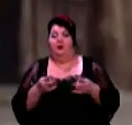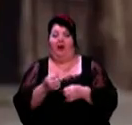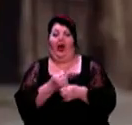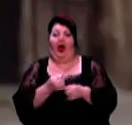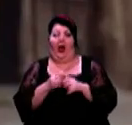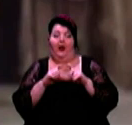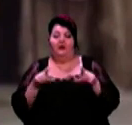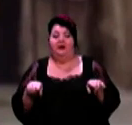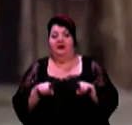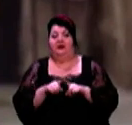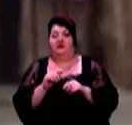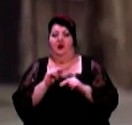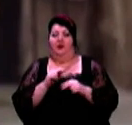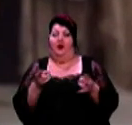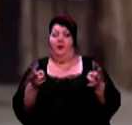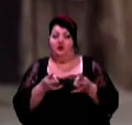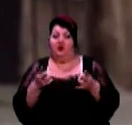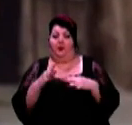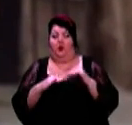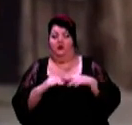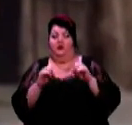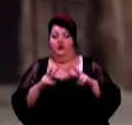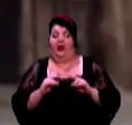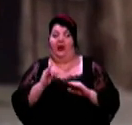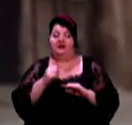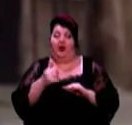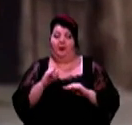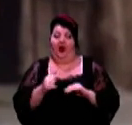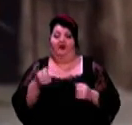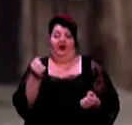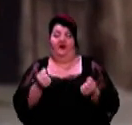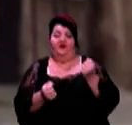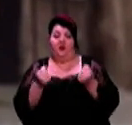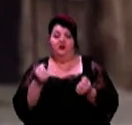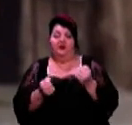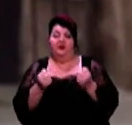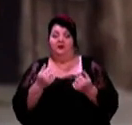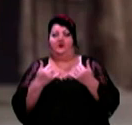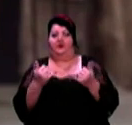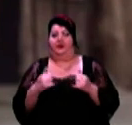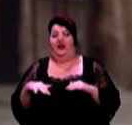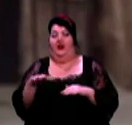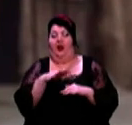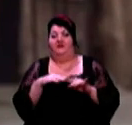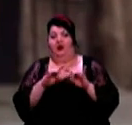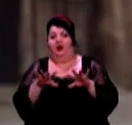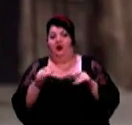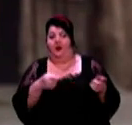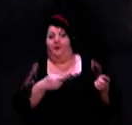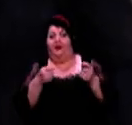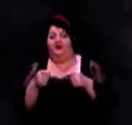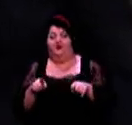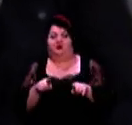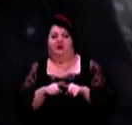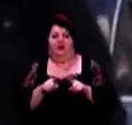так само потребують спеціалістів, мережа заправок, водії для сфери логістики та підвозу тих самих